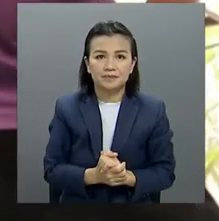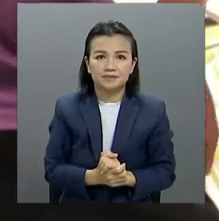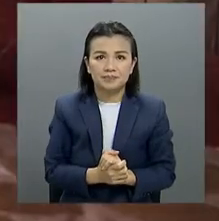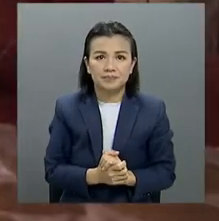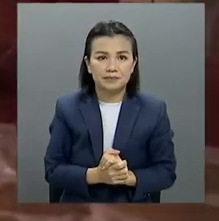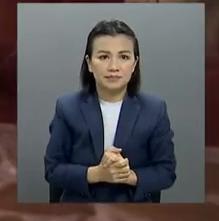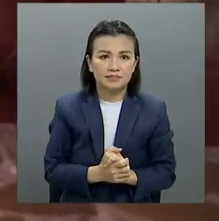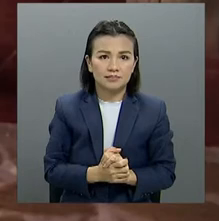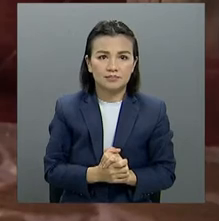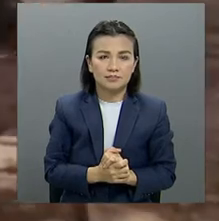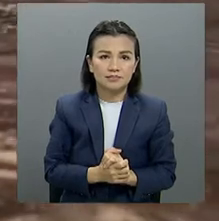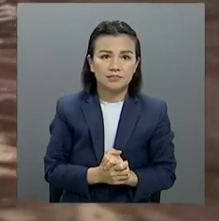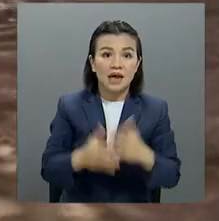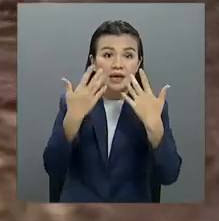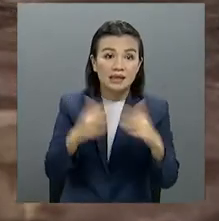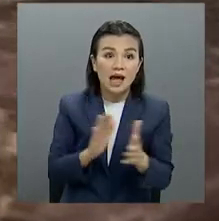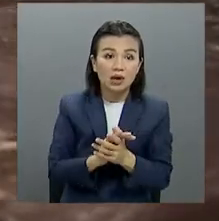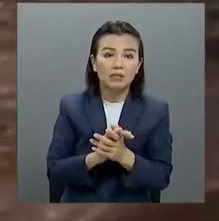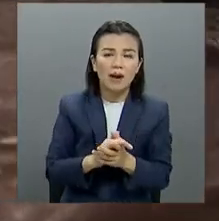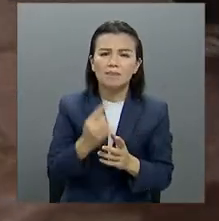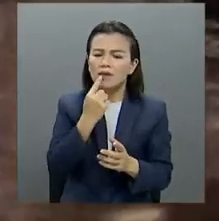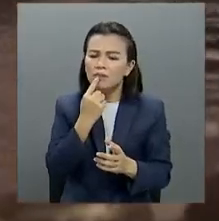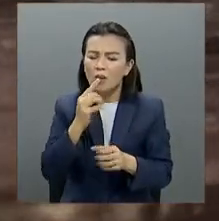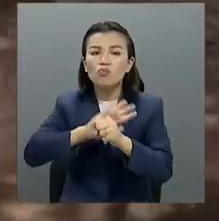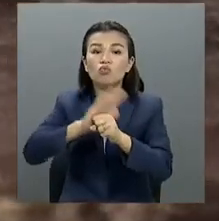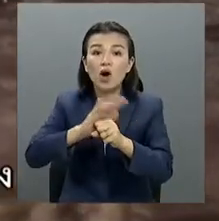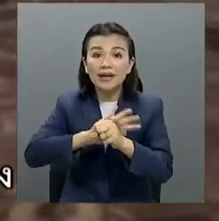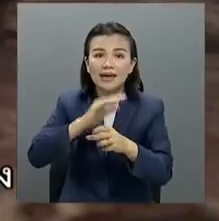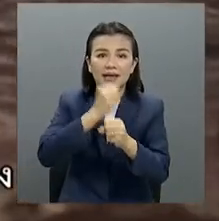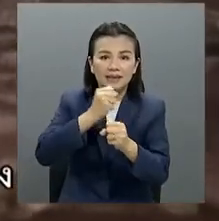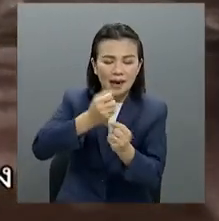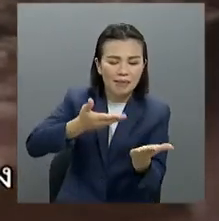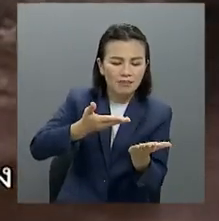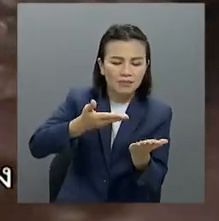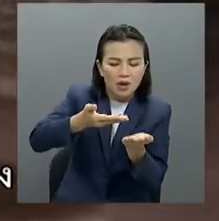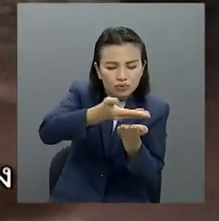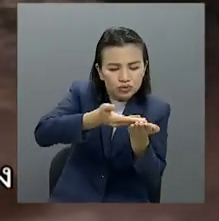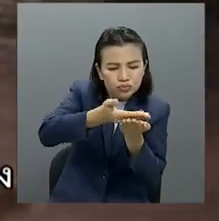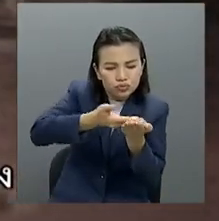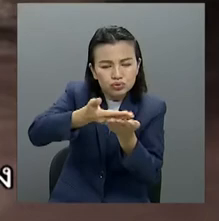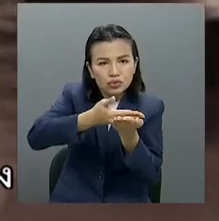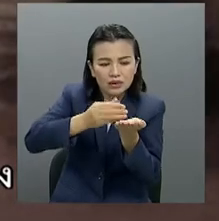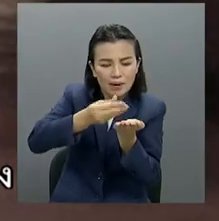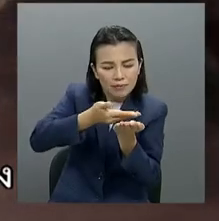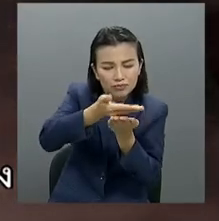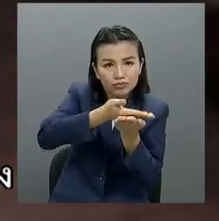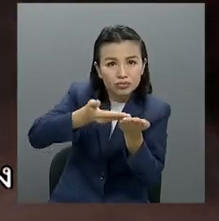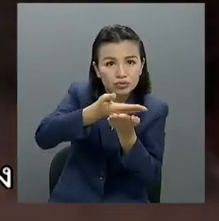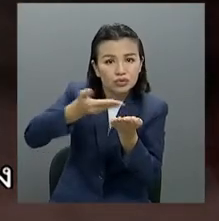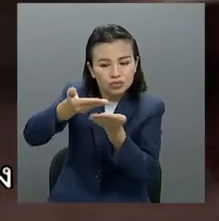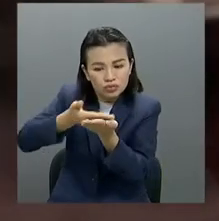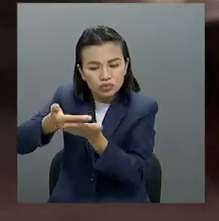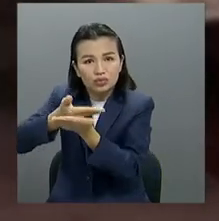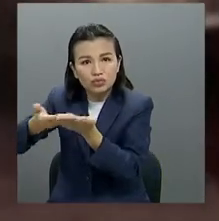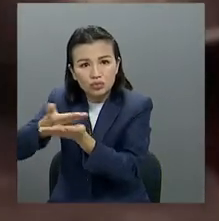และเมื่อได้รสชาติที่ต้องการแล้วก็จะนำน้ำหนังไปละเลงเป็นแผ่นวงกลมโดยตักเทลงอย่างจ้าๆเกลี่ยให้เป็นแผ่นวงกล